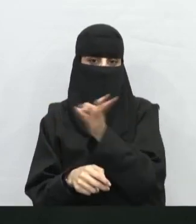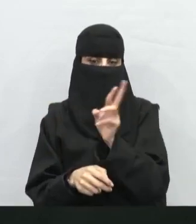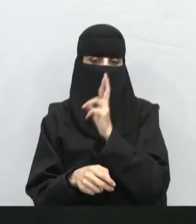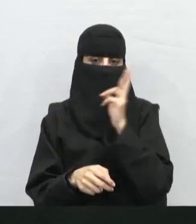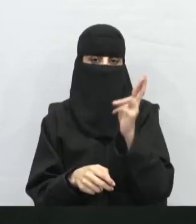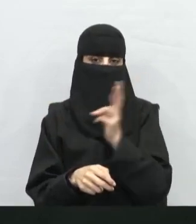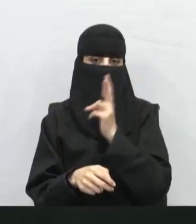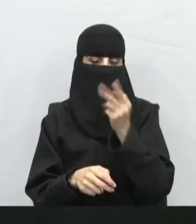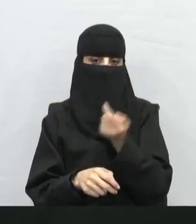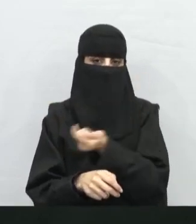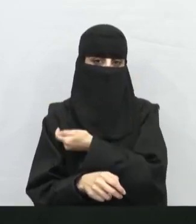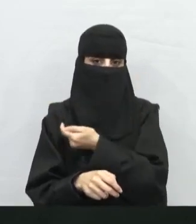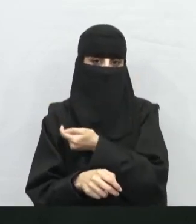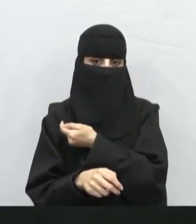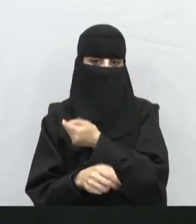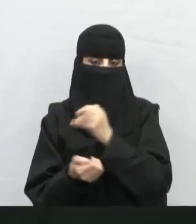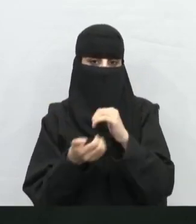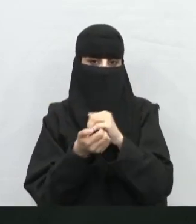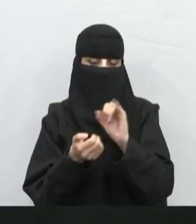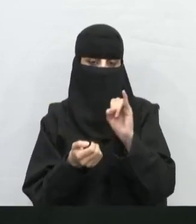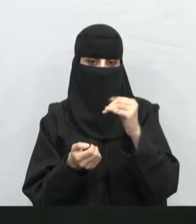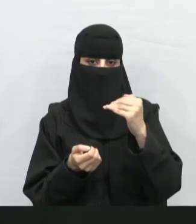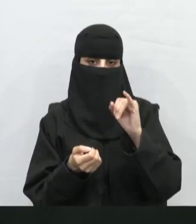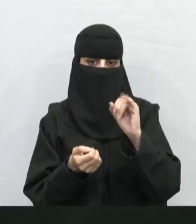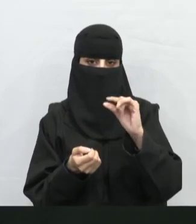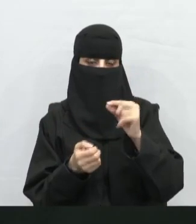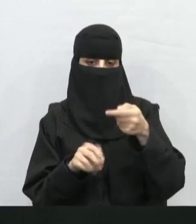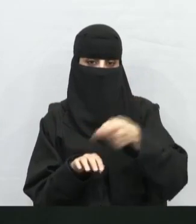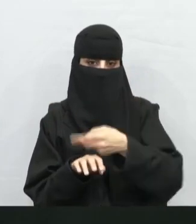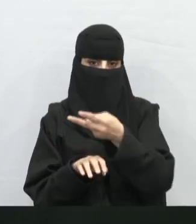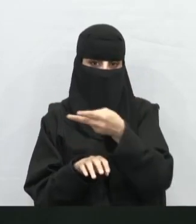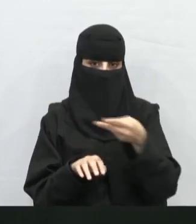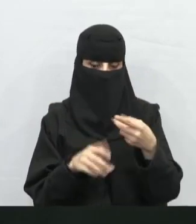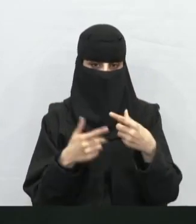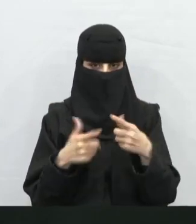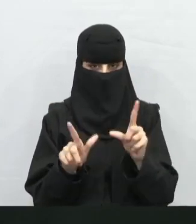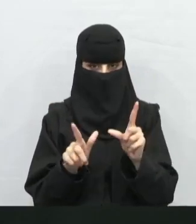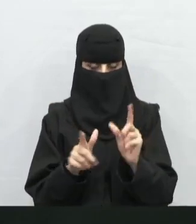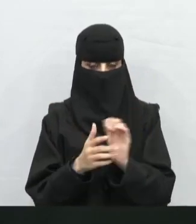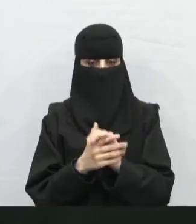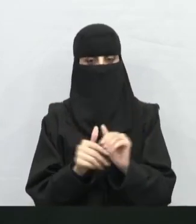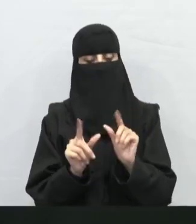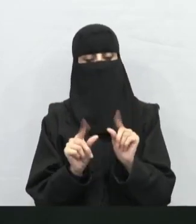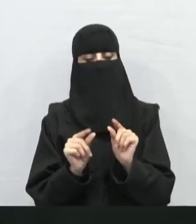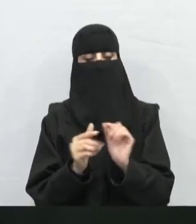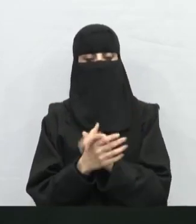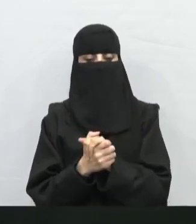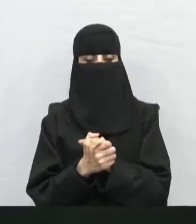تعوده او كلمه نعود كما في الدرس السابق احسنتم